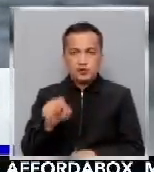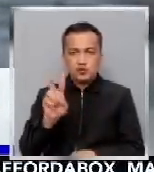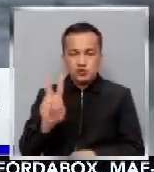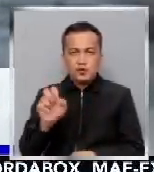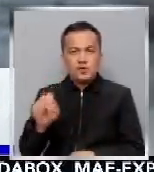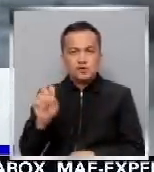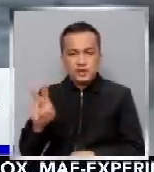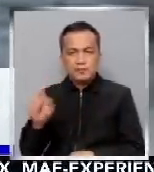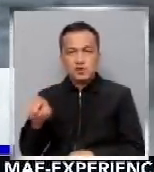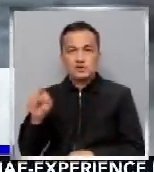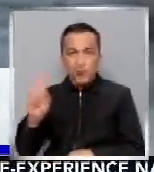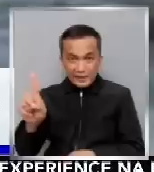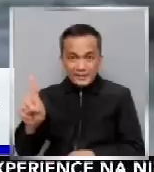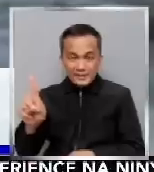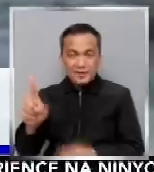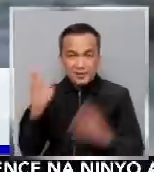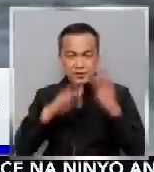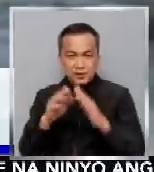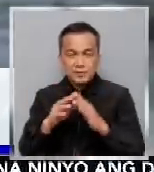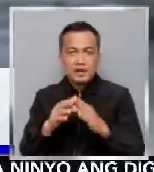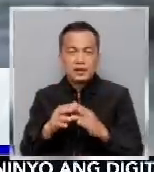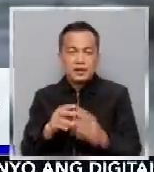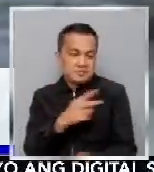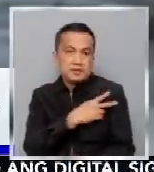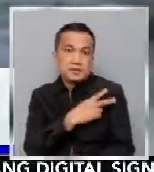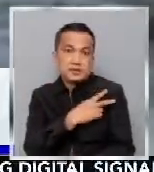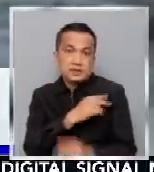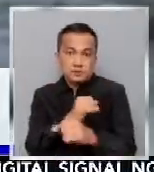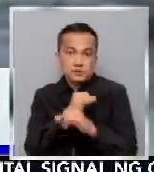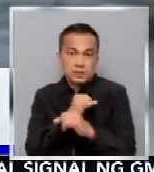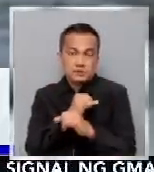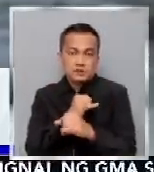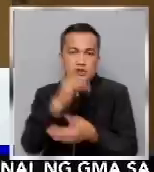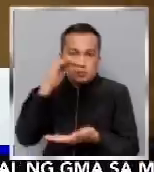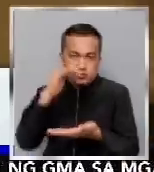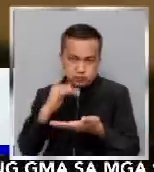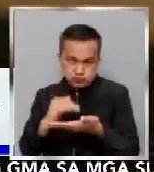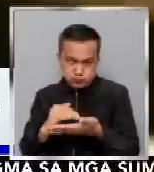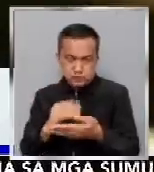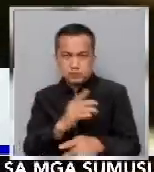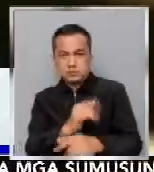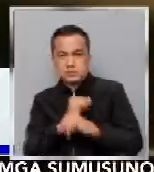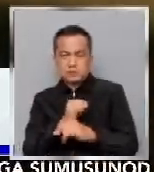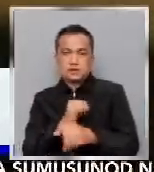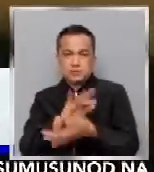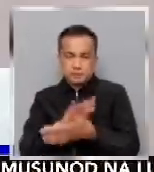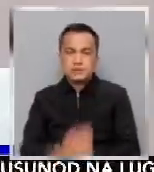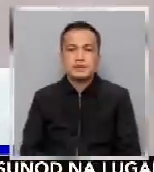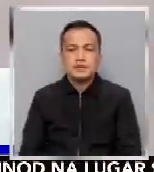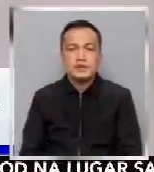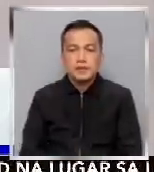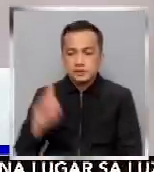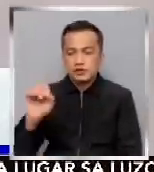BA.2.12.1. Pero ang problema, kumukupas ang dalang immunity ng mga bakuna kontra COVID-19. Sabi ng DOH, bumababa